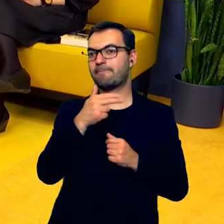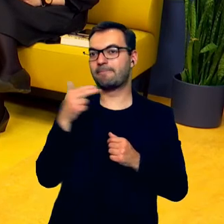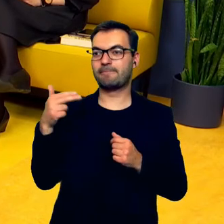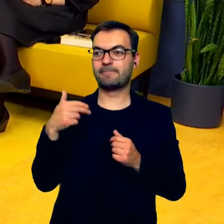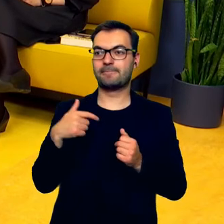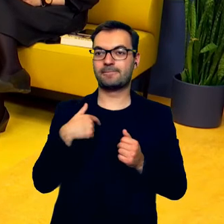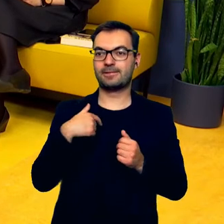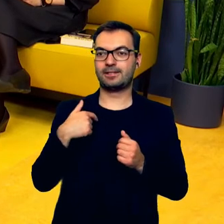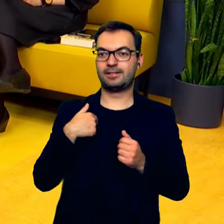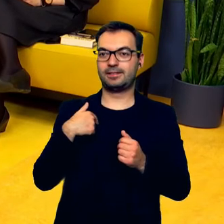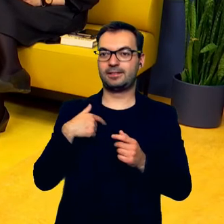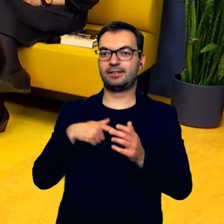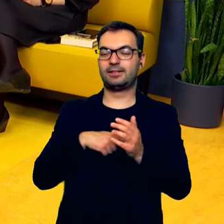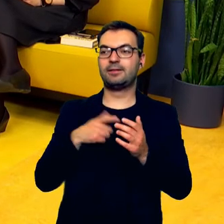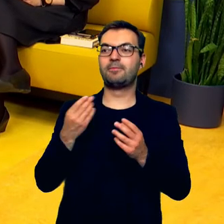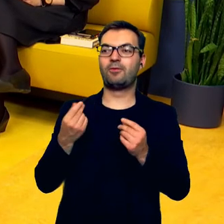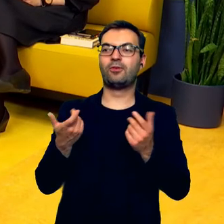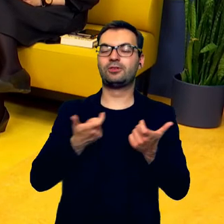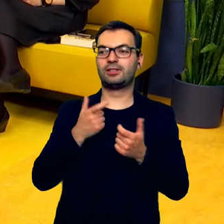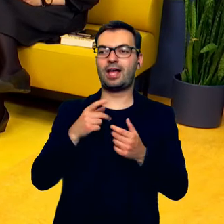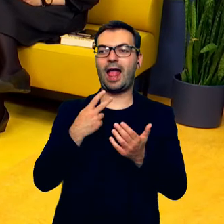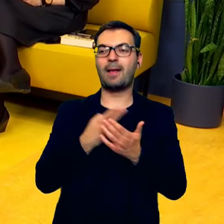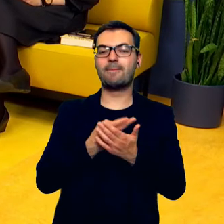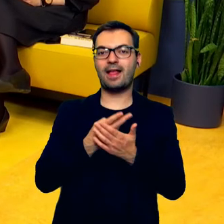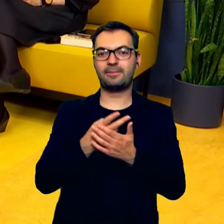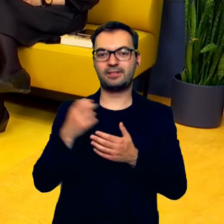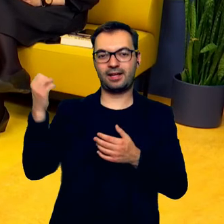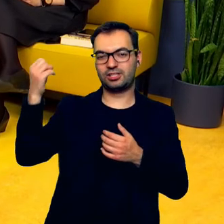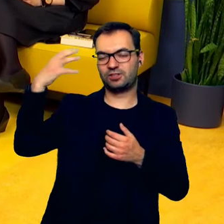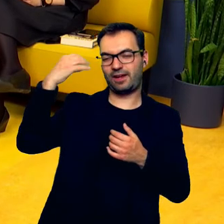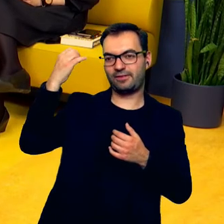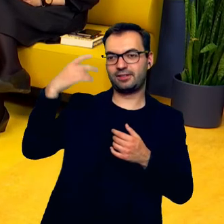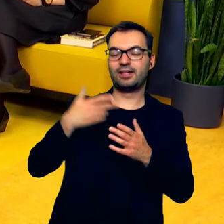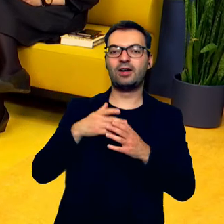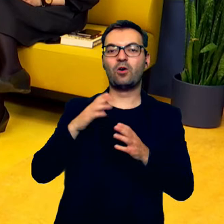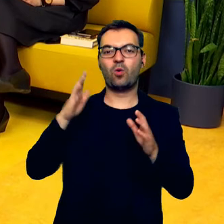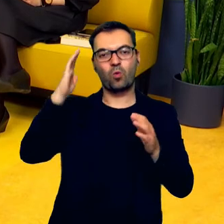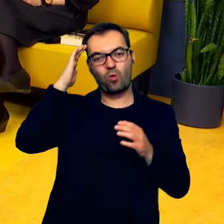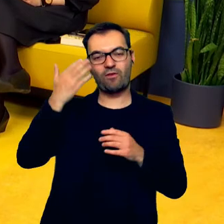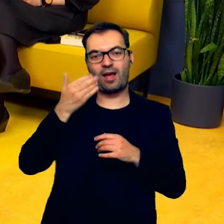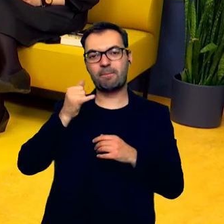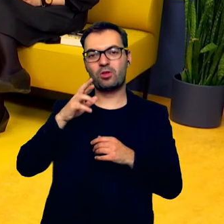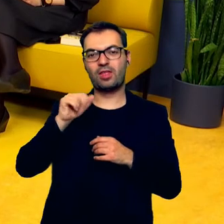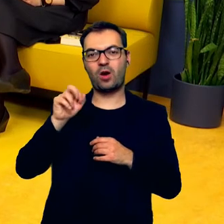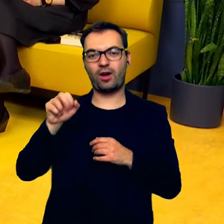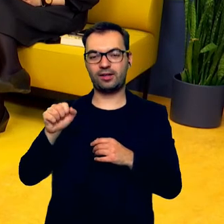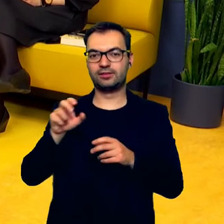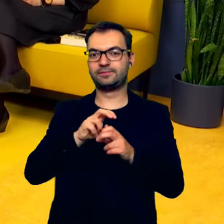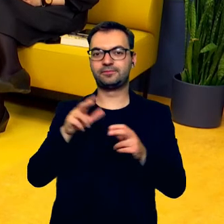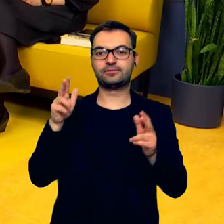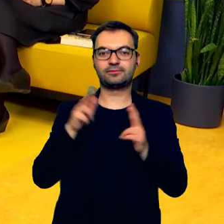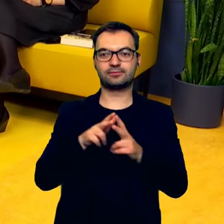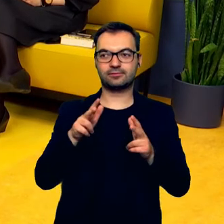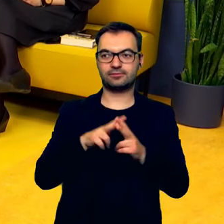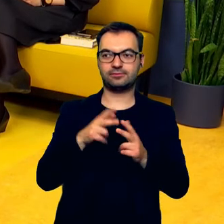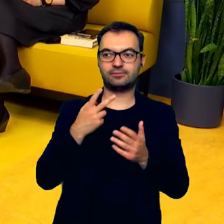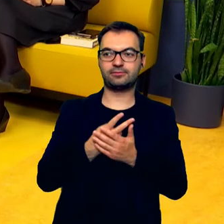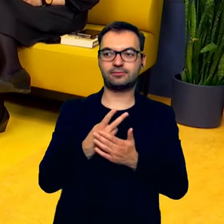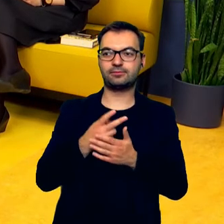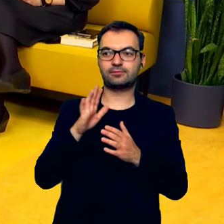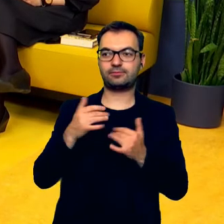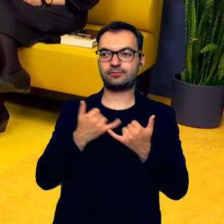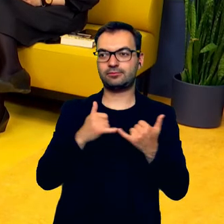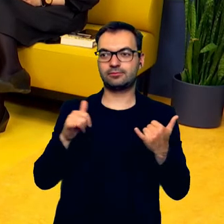motyw, dla którego wprowadziłem tę epilepsję światłoczułą. Otóż Edward Popielski, powieści Głowa Minotaura, podczas ataków epileptycznych